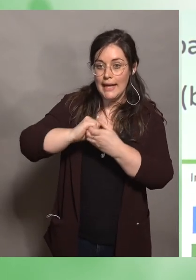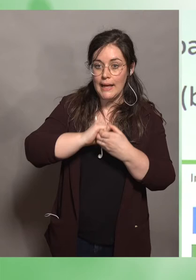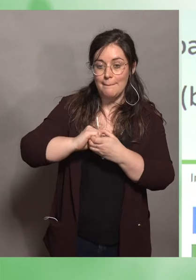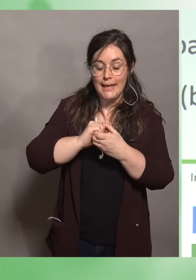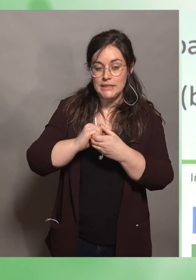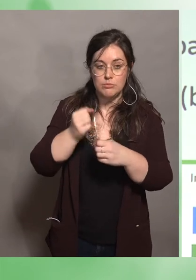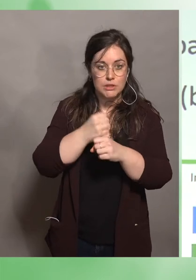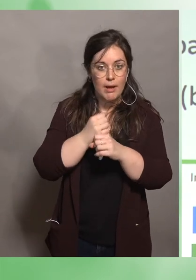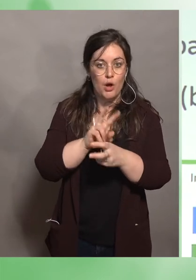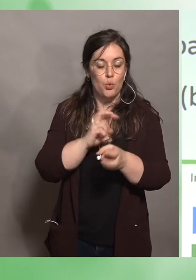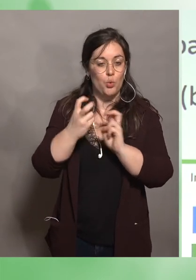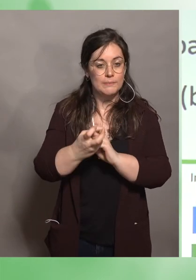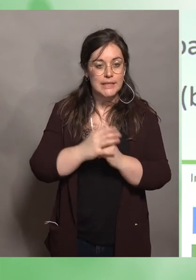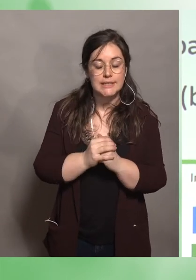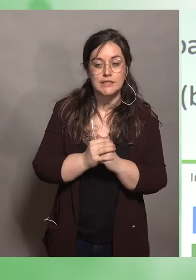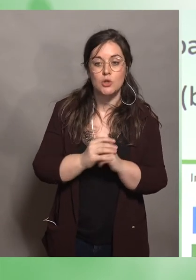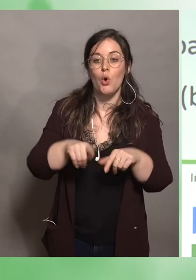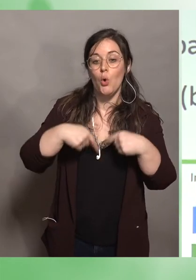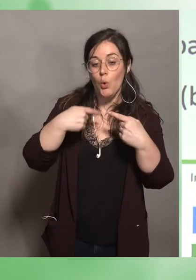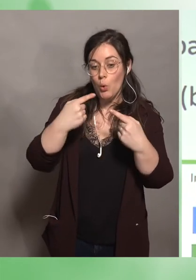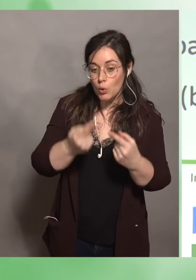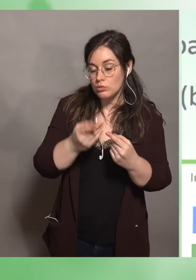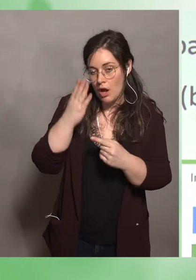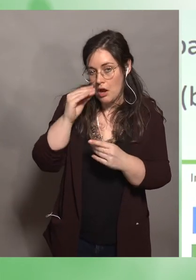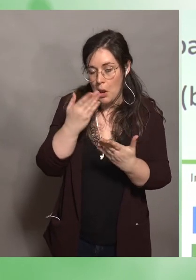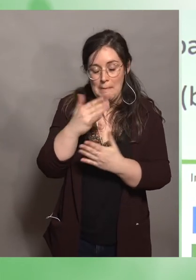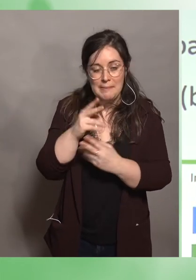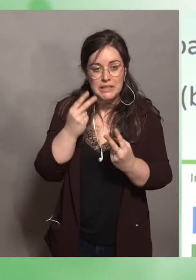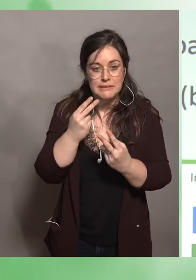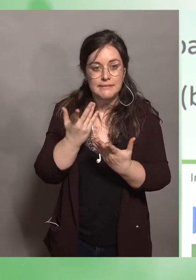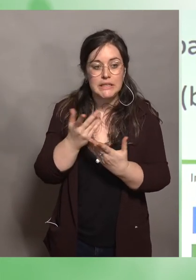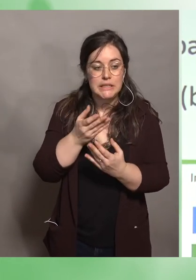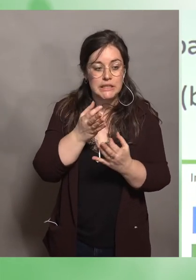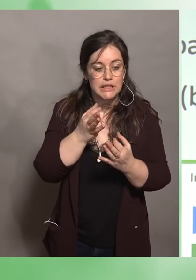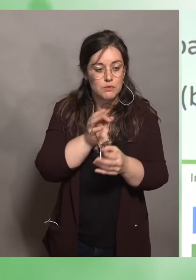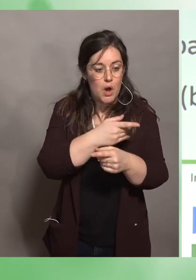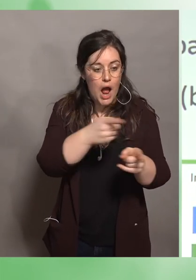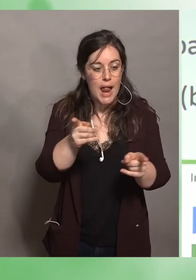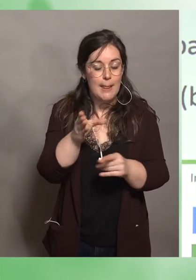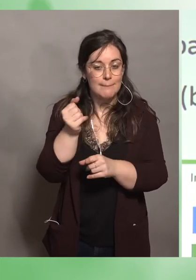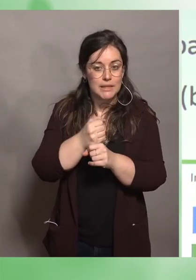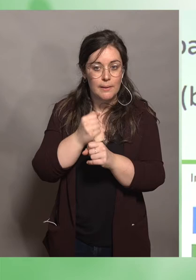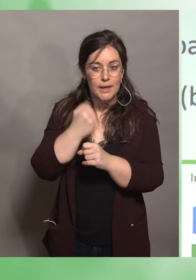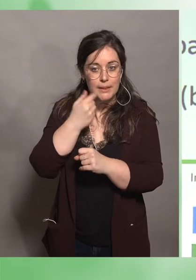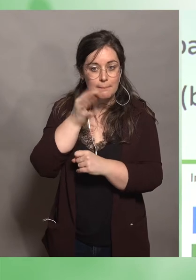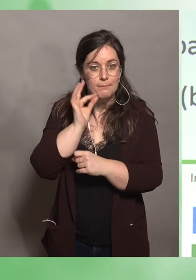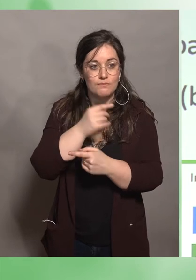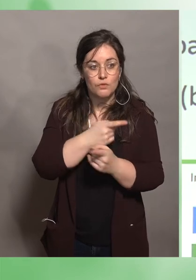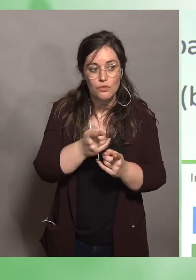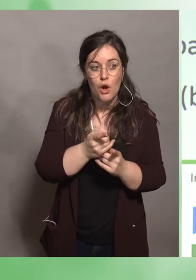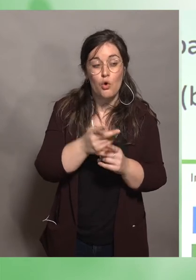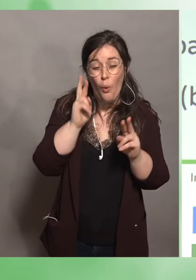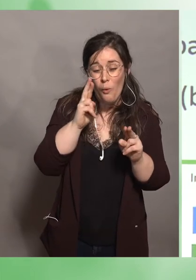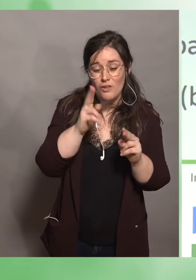Tun und Umsetzen. Und am Ende des Tages, denke ich, geht es doch für jeden Mitarbeiter darum, dass man